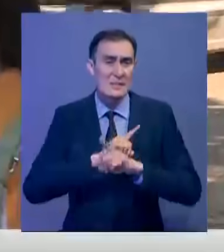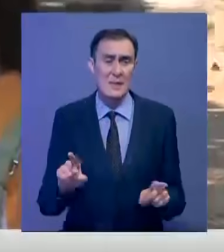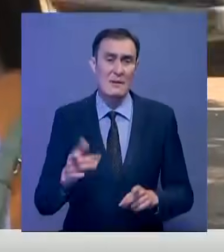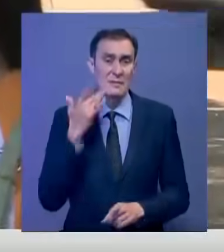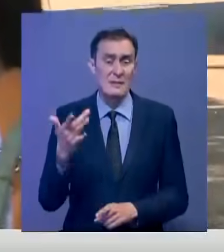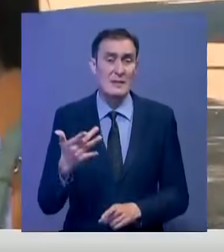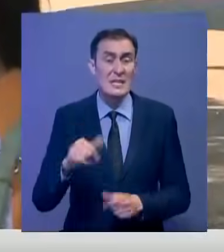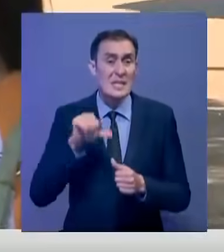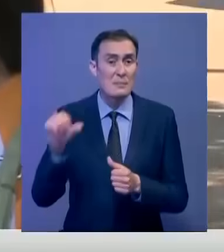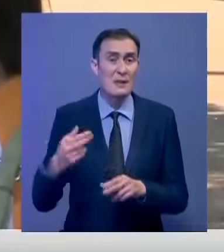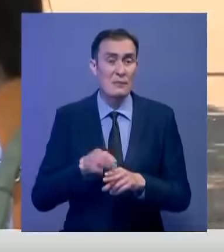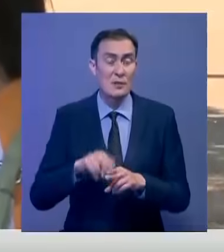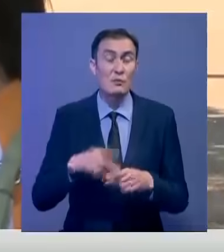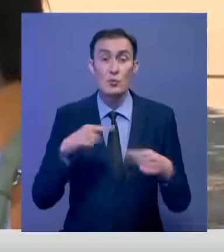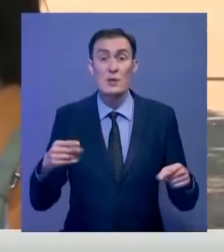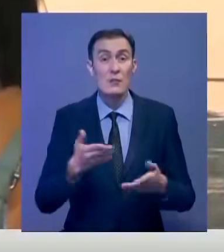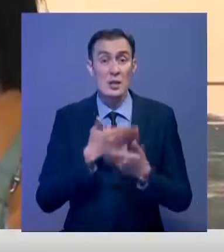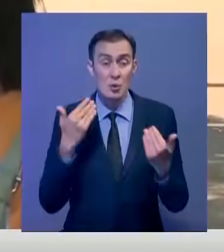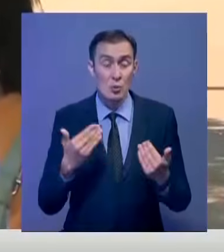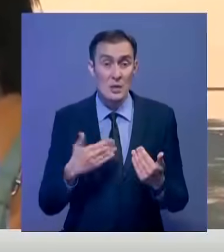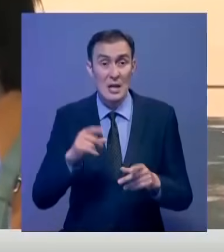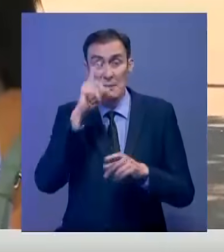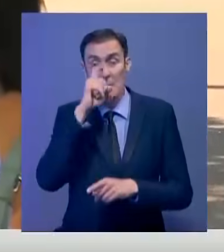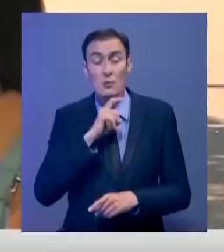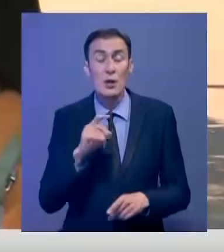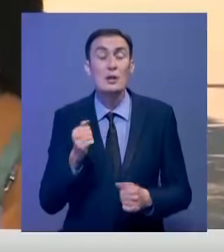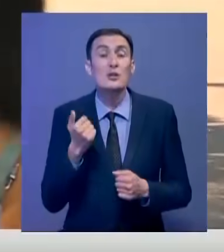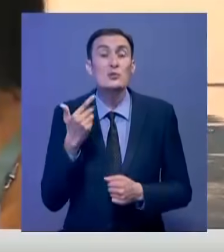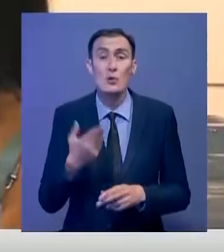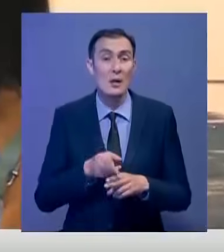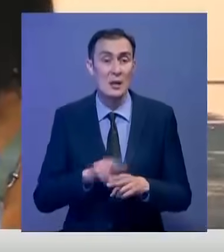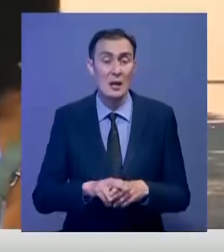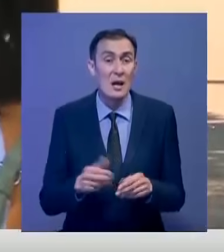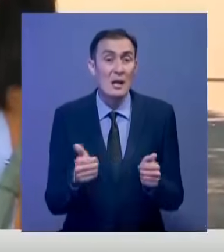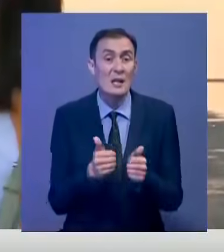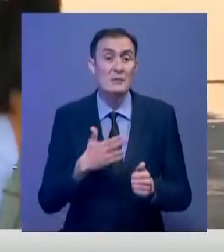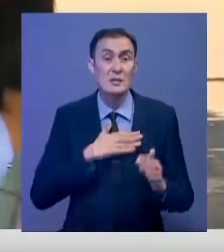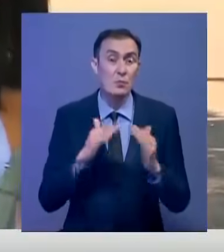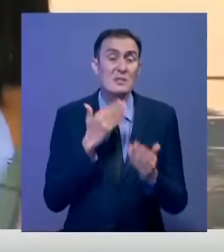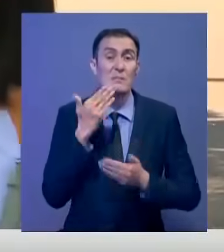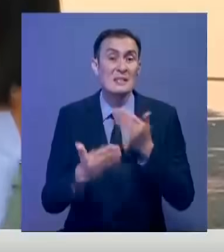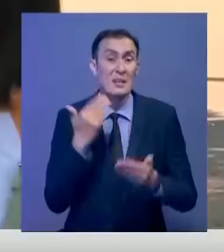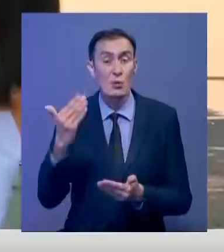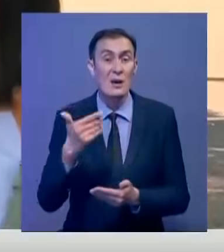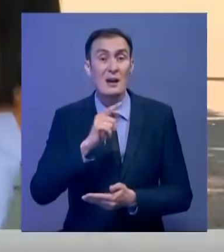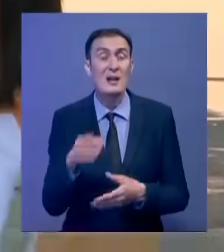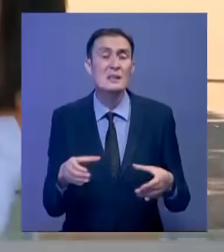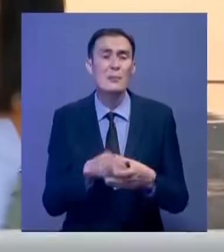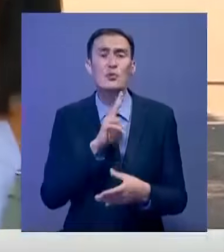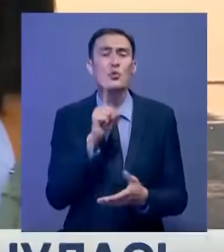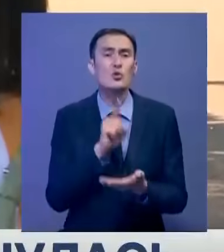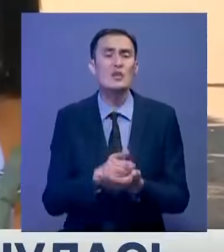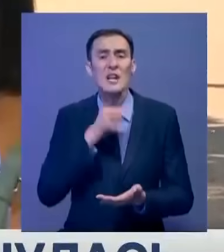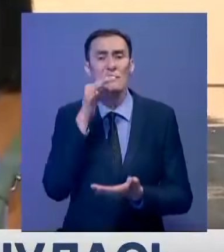исходит. Именно отсюда, в других местах нет. Не знаю, насколько далеко это от наших домов. Спросили у газовиков, кто должен